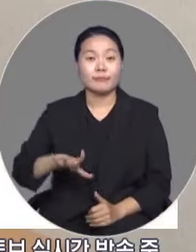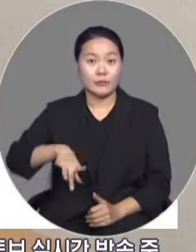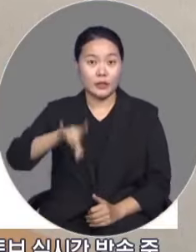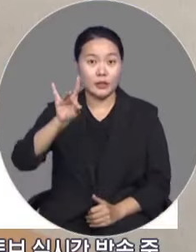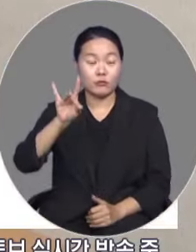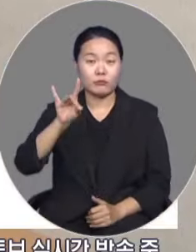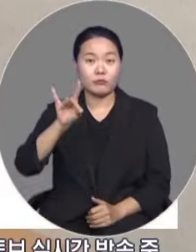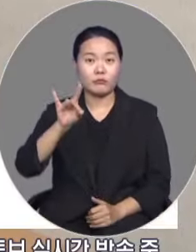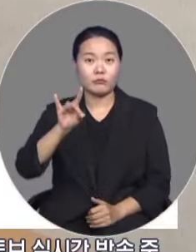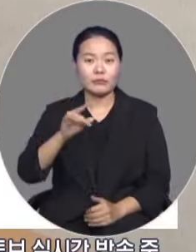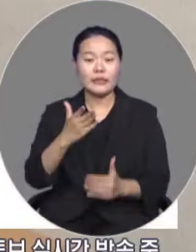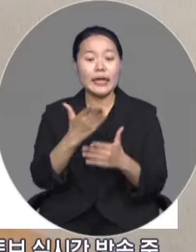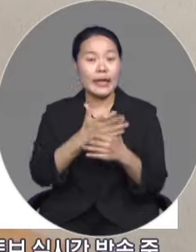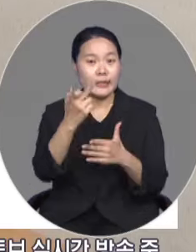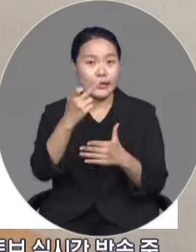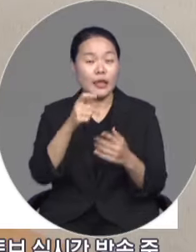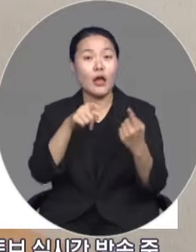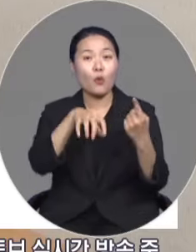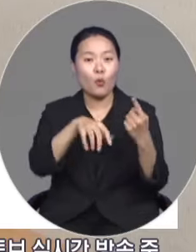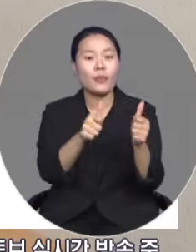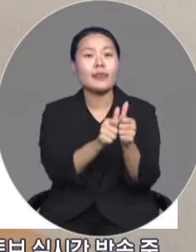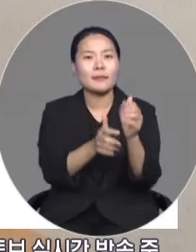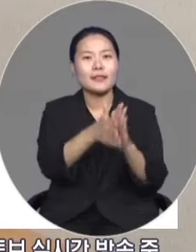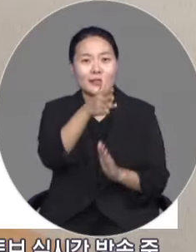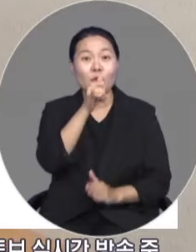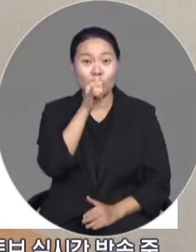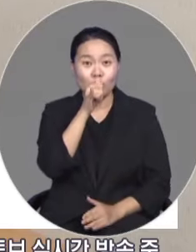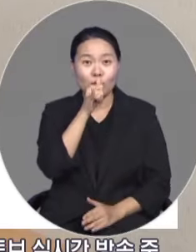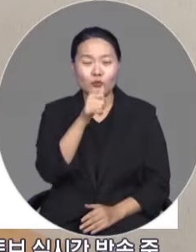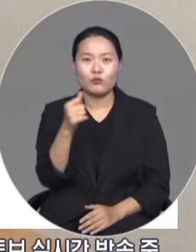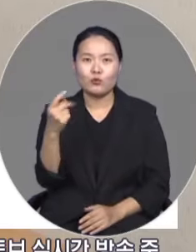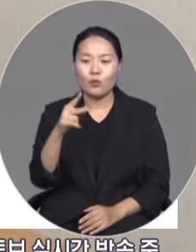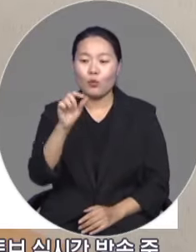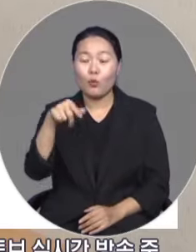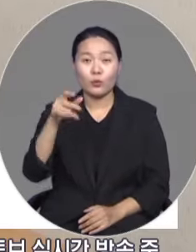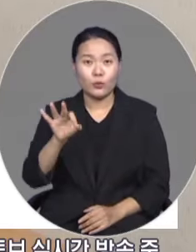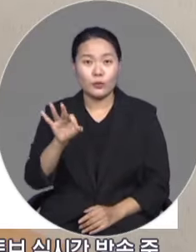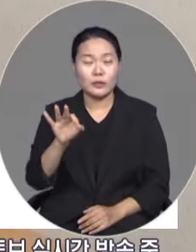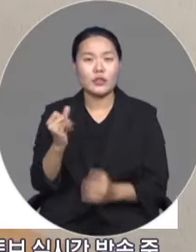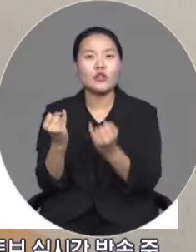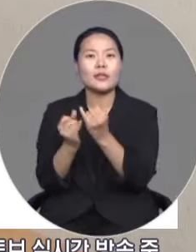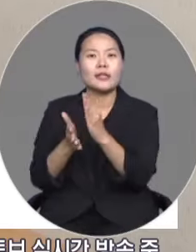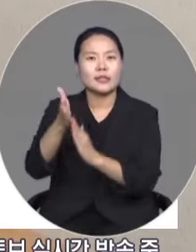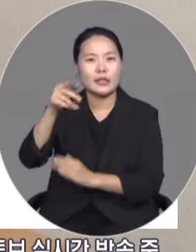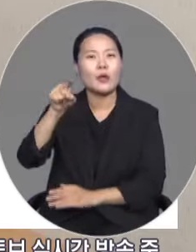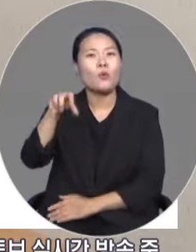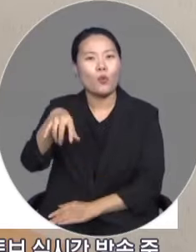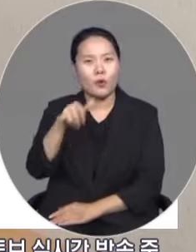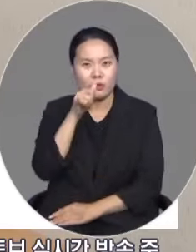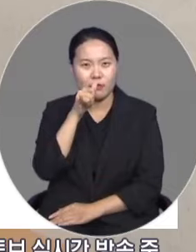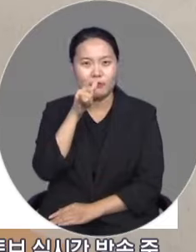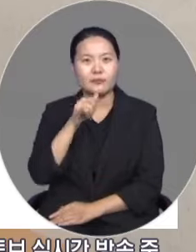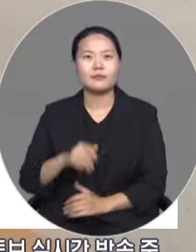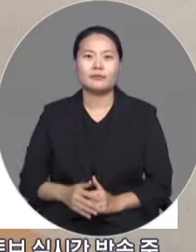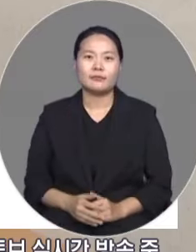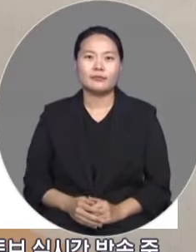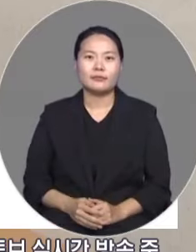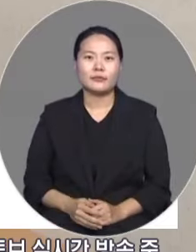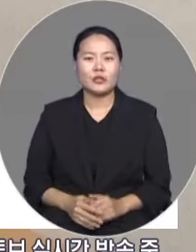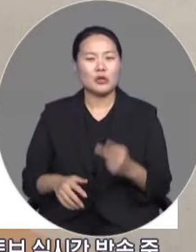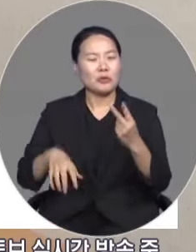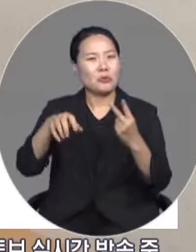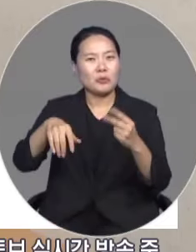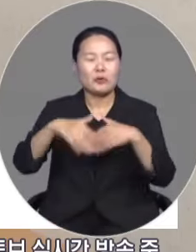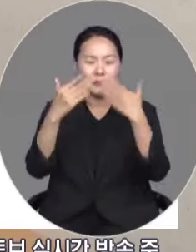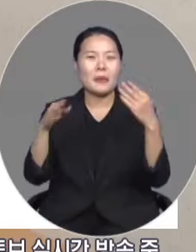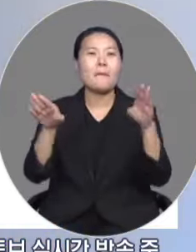초창기에는 양산에 한곳 남자 시설이 있었고요. 그다음에 울산 옥동에 여자 시설이 한 곳이 더 있었습니다. 두